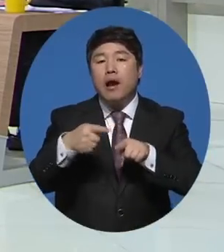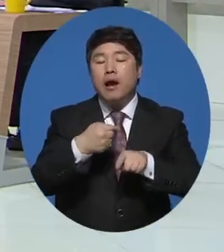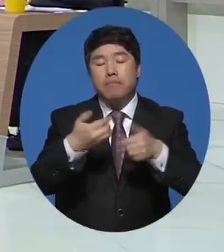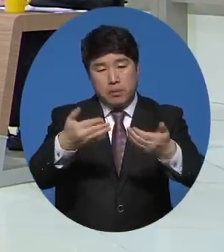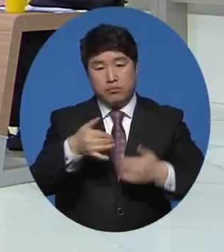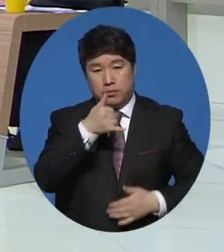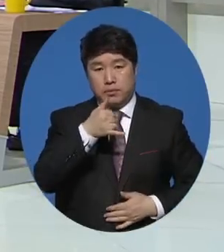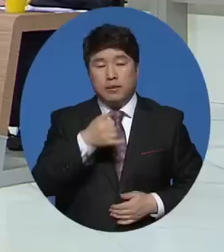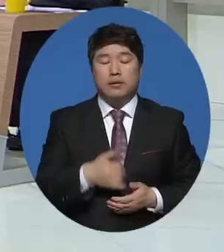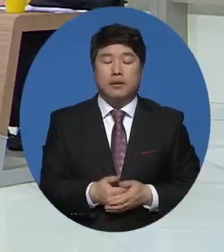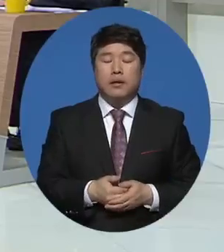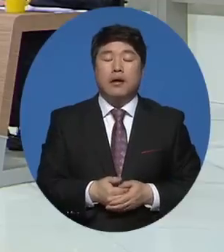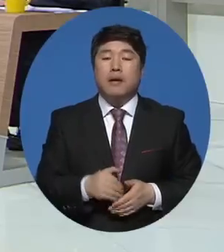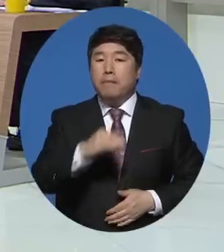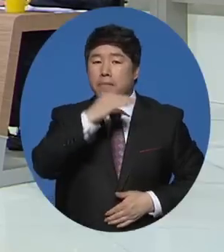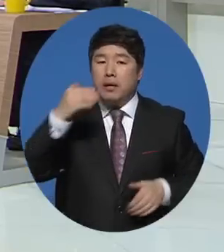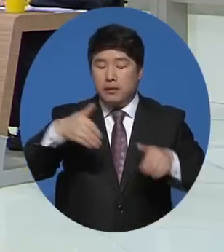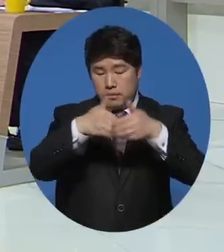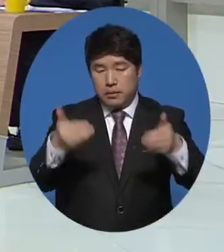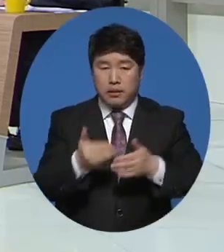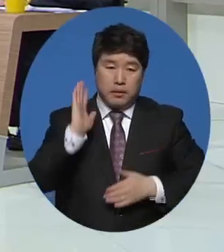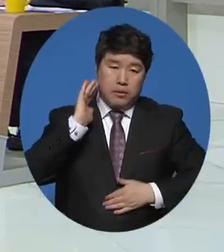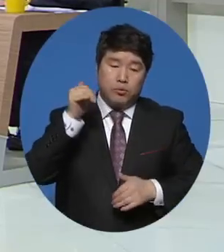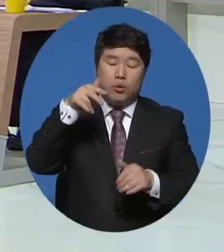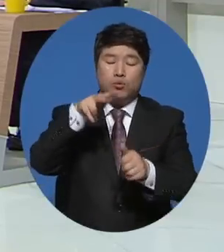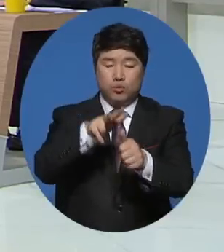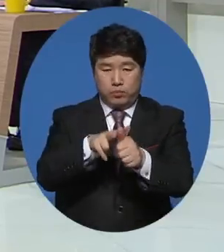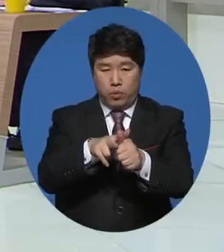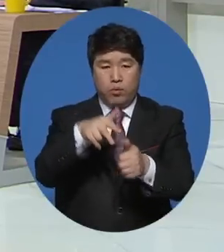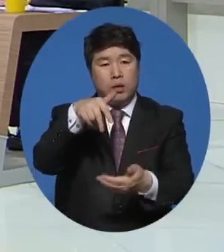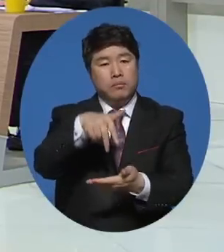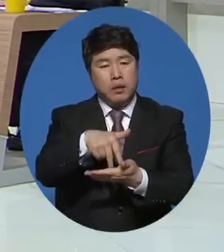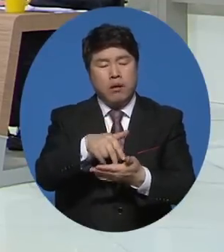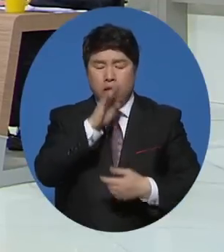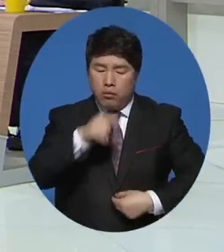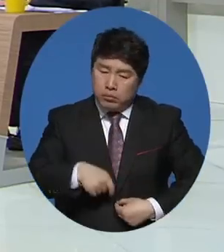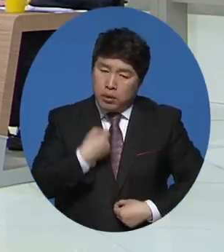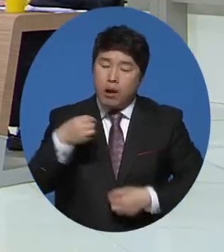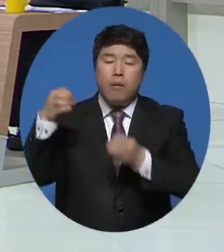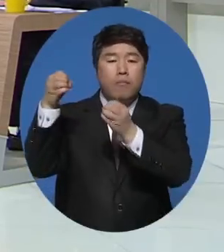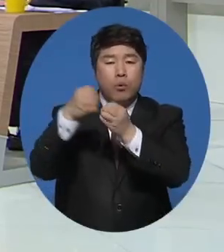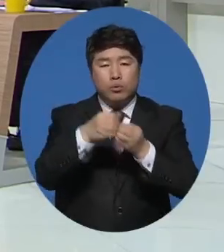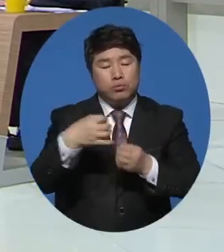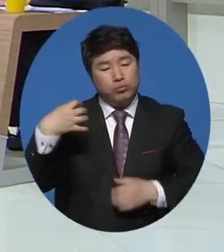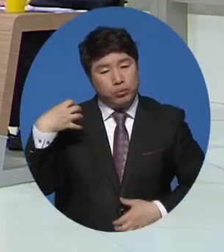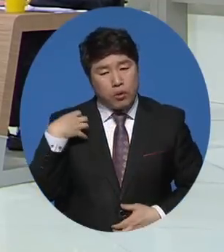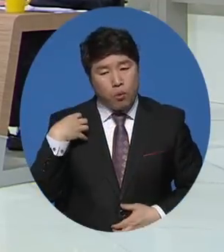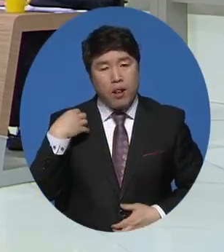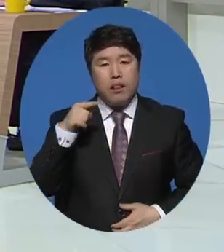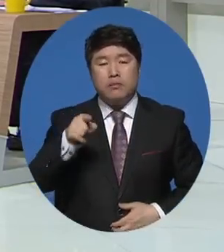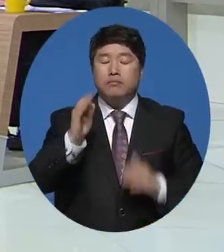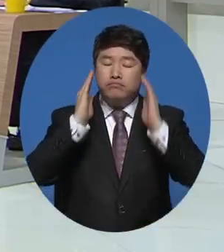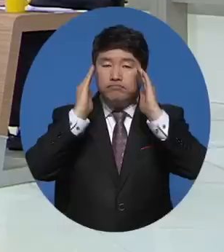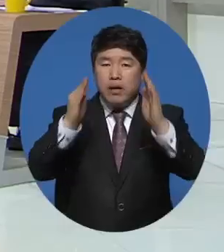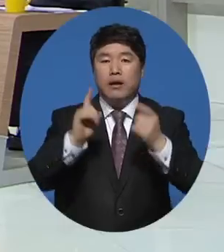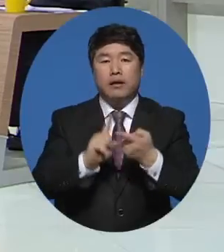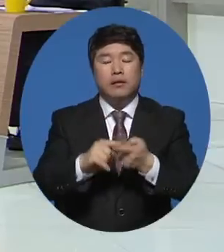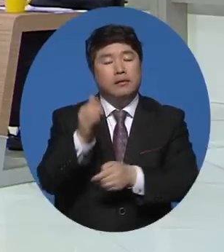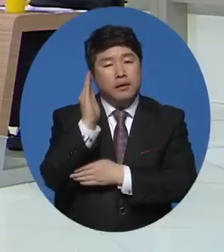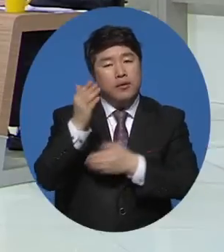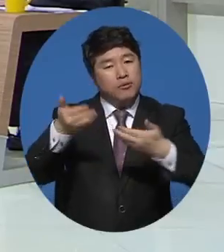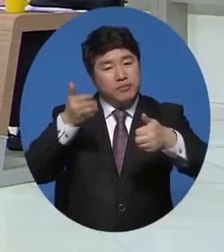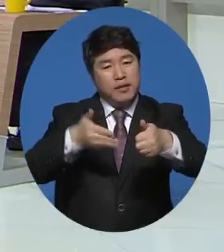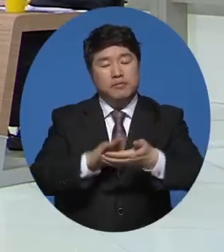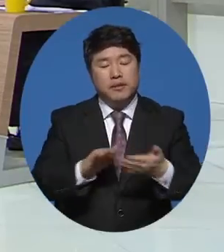받습니다 어 바른정당 대선 후보로서 진정한 보수의 역할과 또 그 방향에 대해서 기해주시기